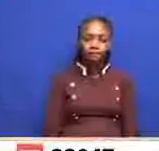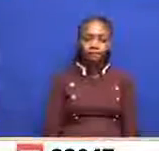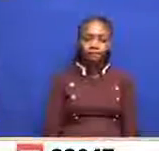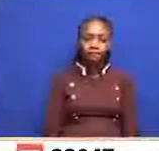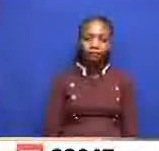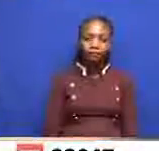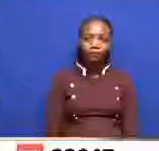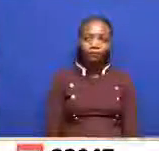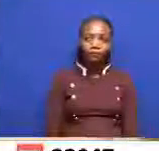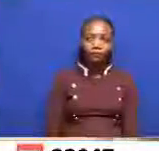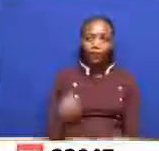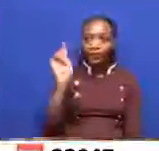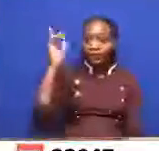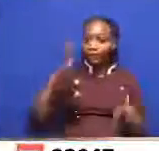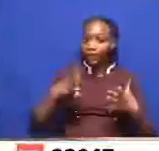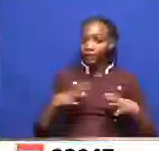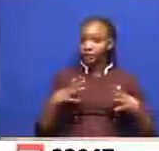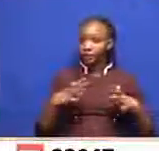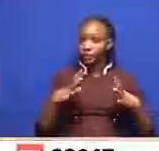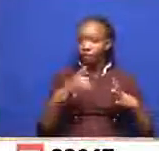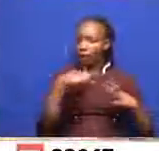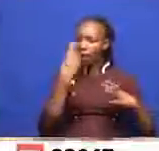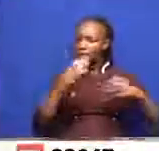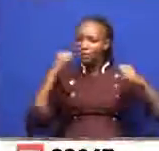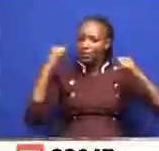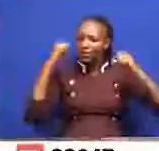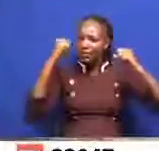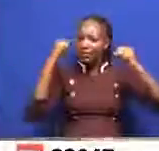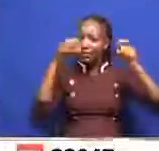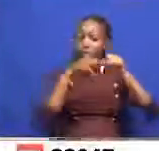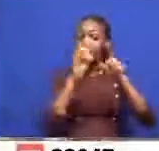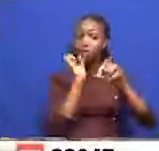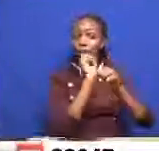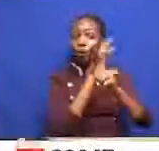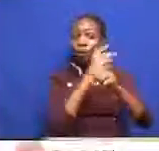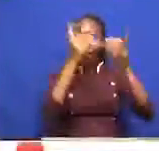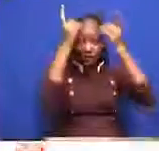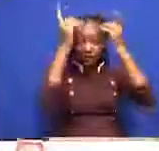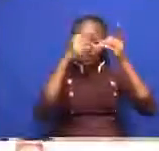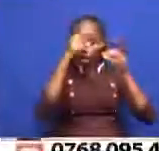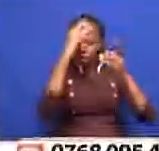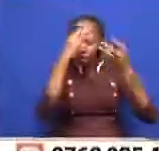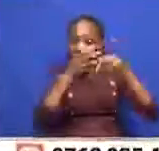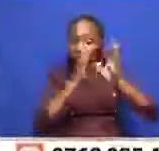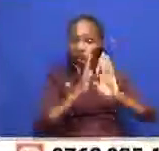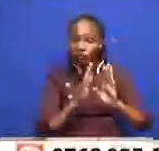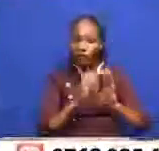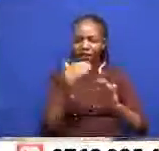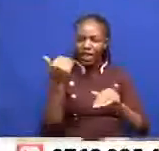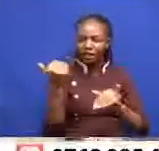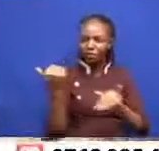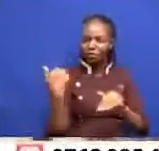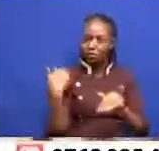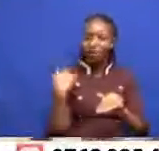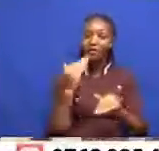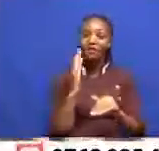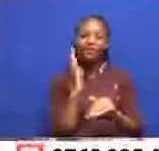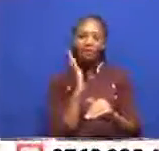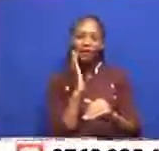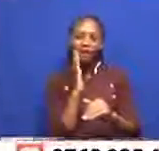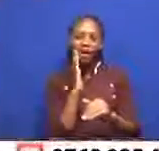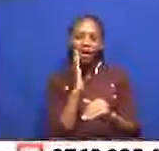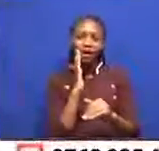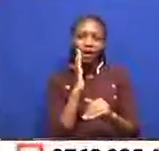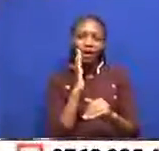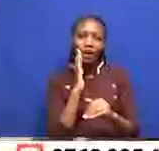Ni wakazi wenye hamaki wakiandamana kulalamikia hatua ya maafisa wa polisi kumfurusha Bi Jacinta Maloba kwa madai